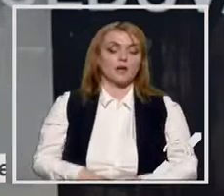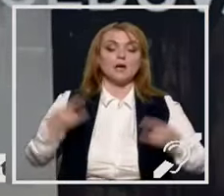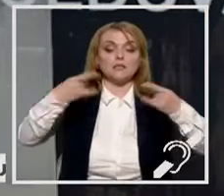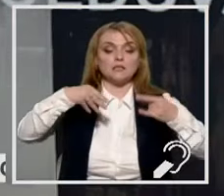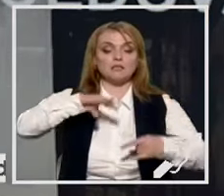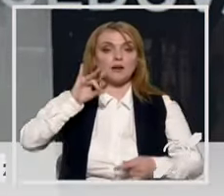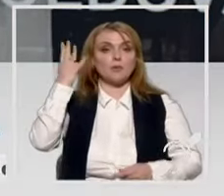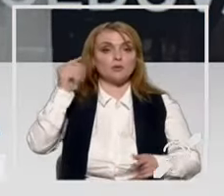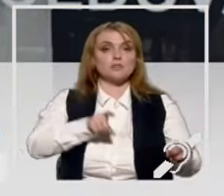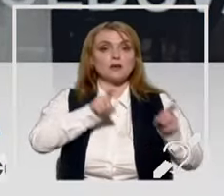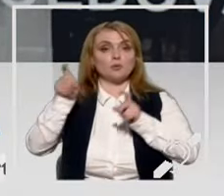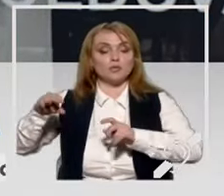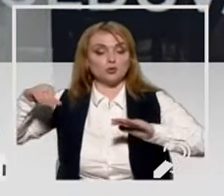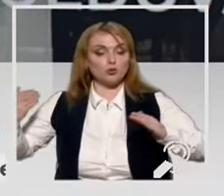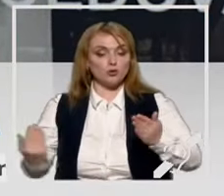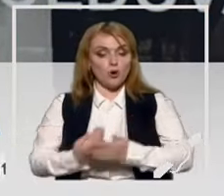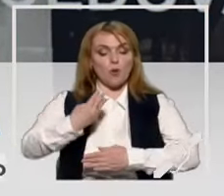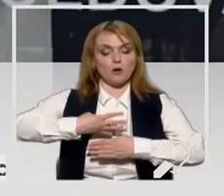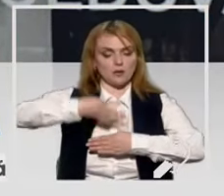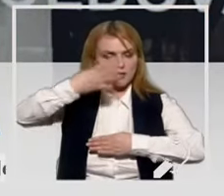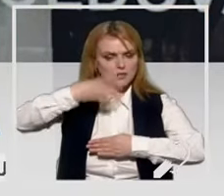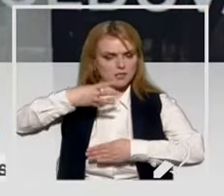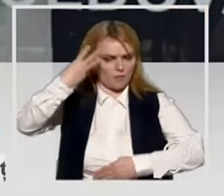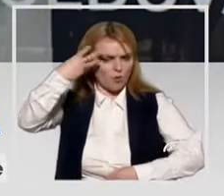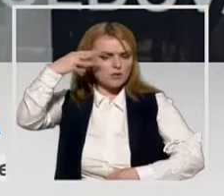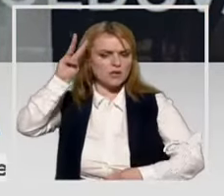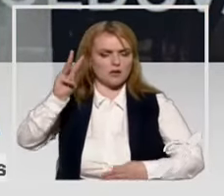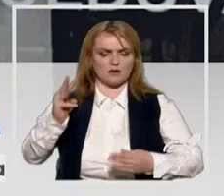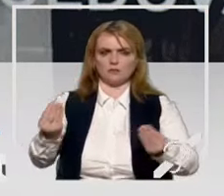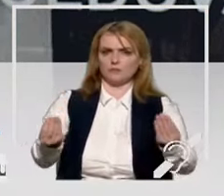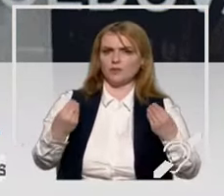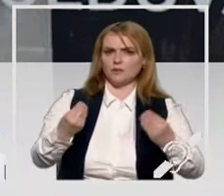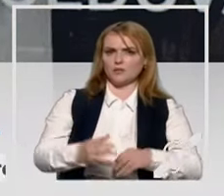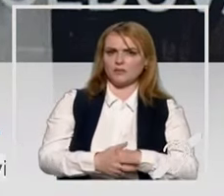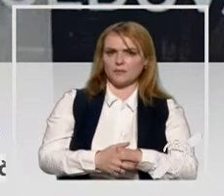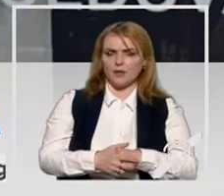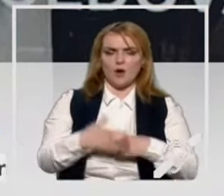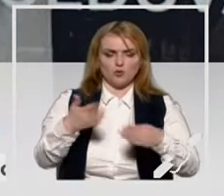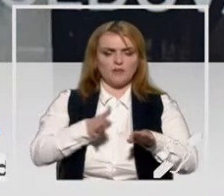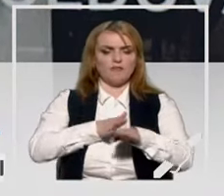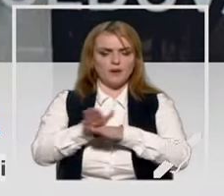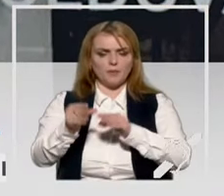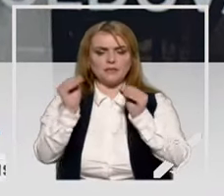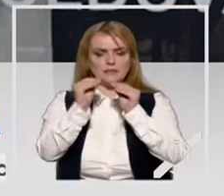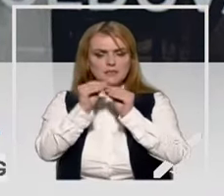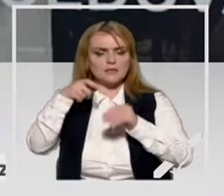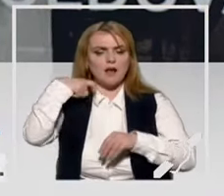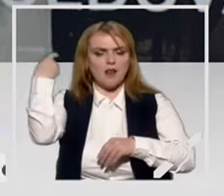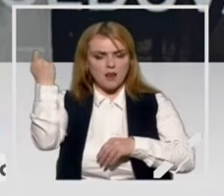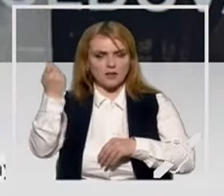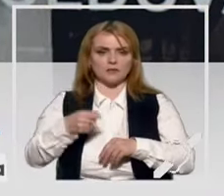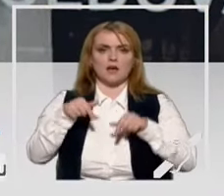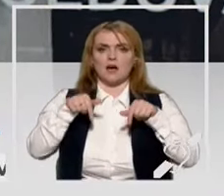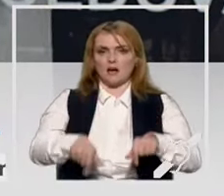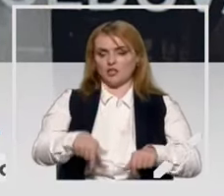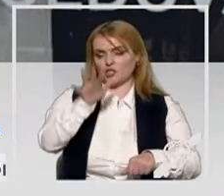Moldova s-a mutat într-un sediu nou și modern, marcând un moment de tranziție și inovație în istoria de 10 ani a postului românesc de